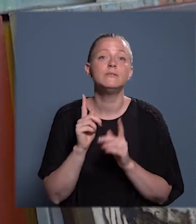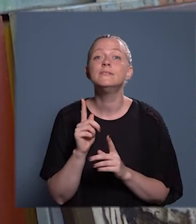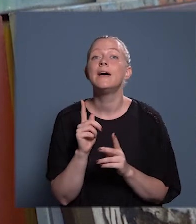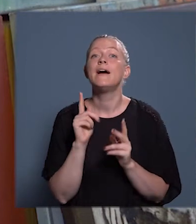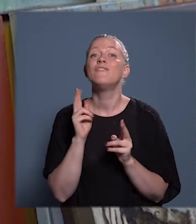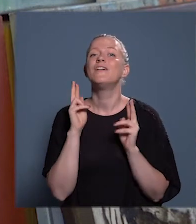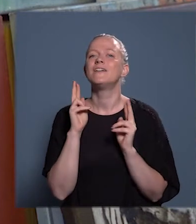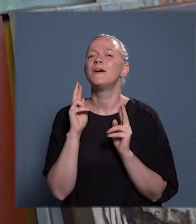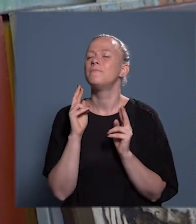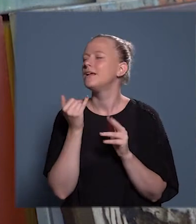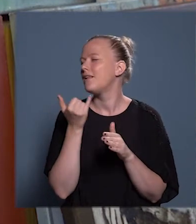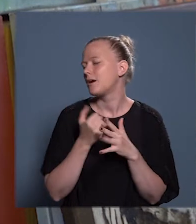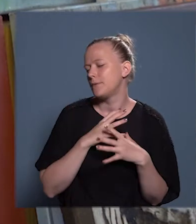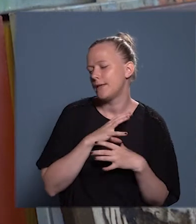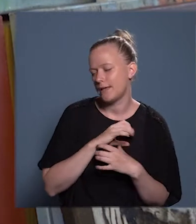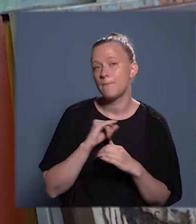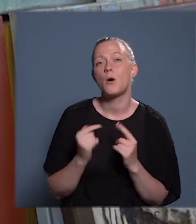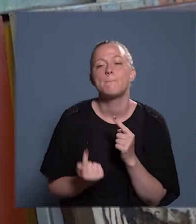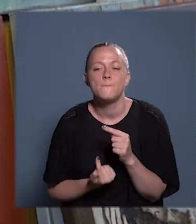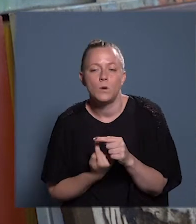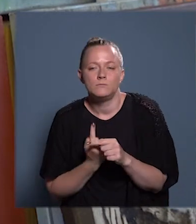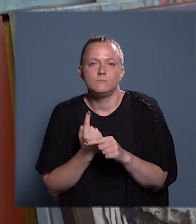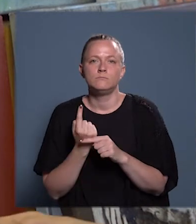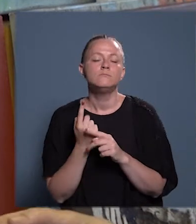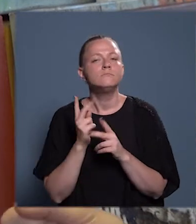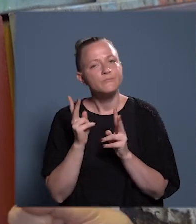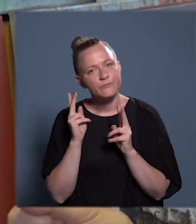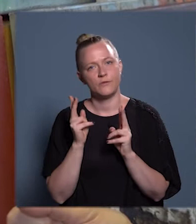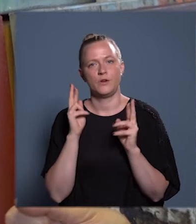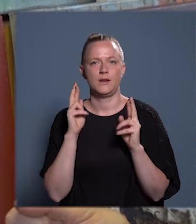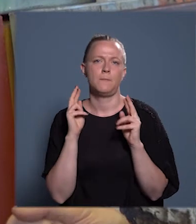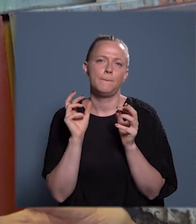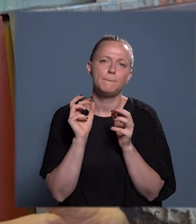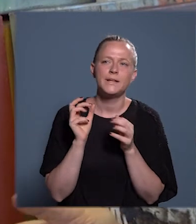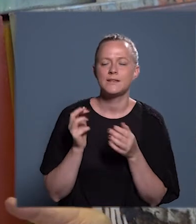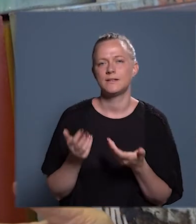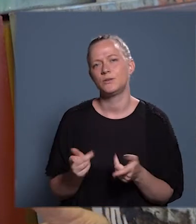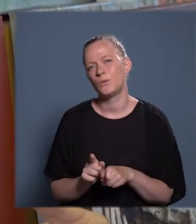a legmélyebb részekbe is, hogyha egy kicsit mondjuk olyan